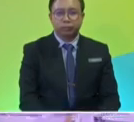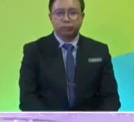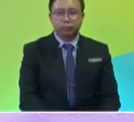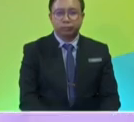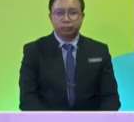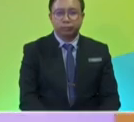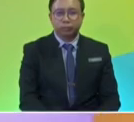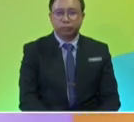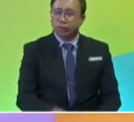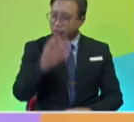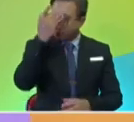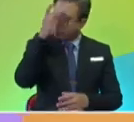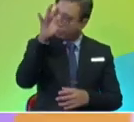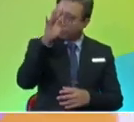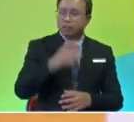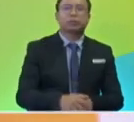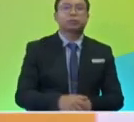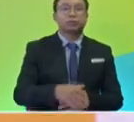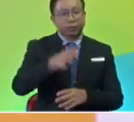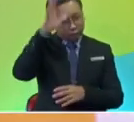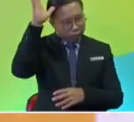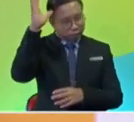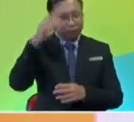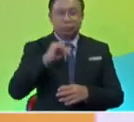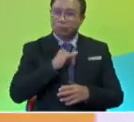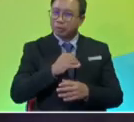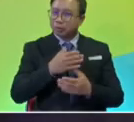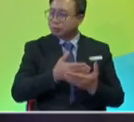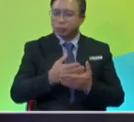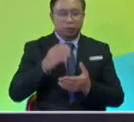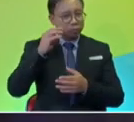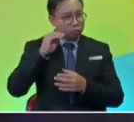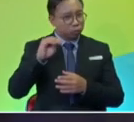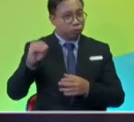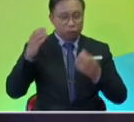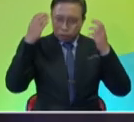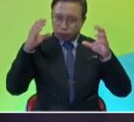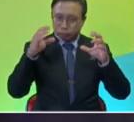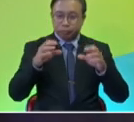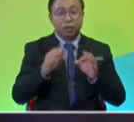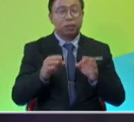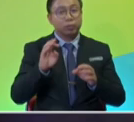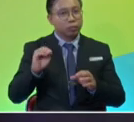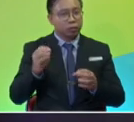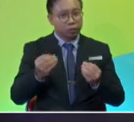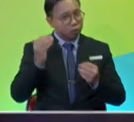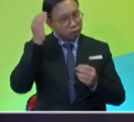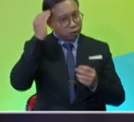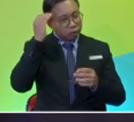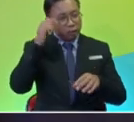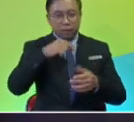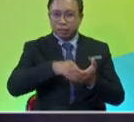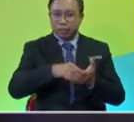Wah pandailah Irfan Saya anak murid Cikgu ya Ha jadi kalau mu muurid Nak Tahu ini juga